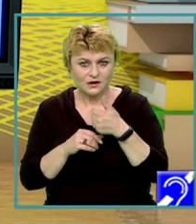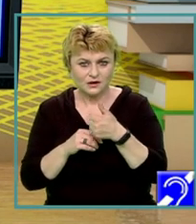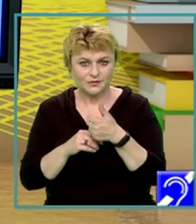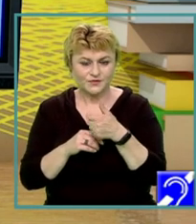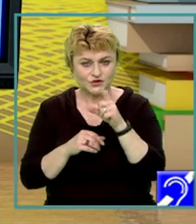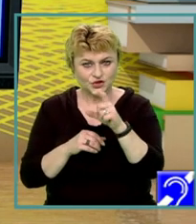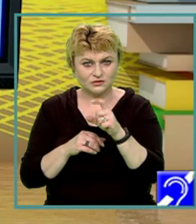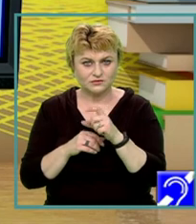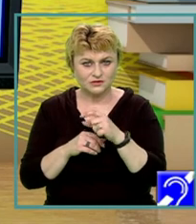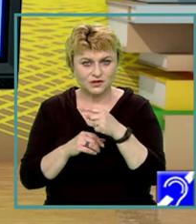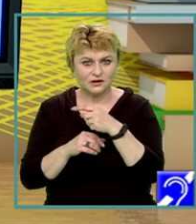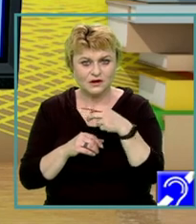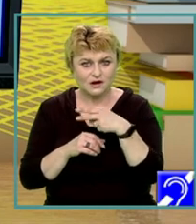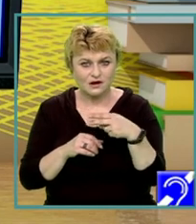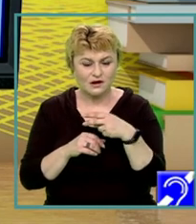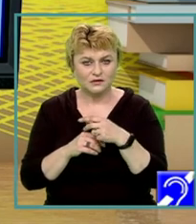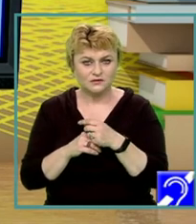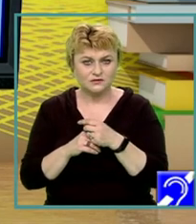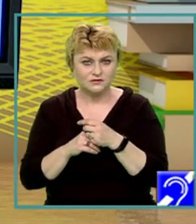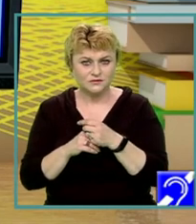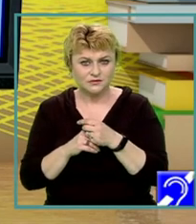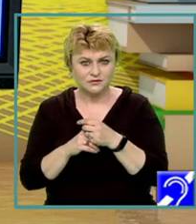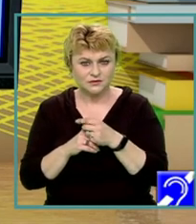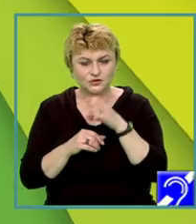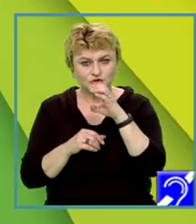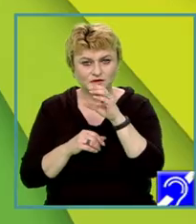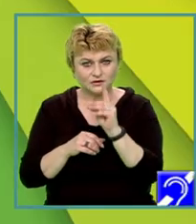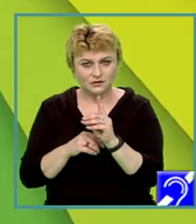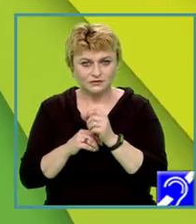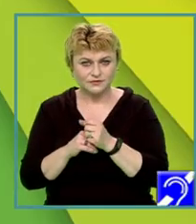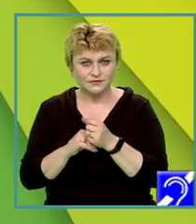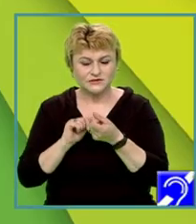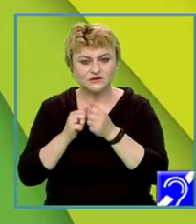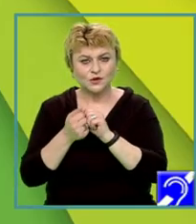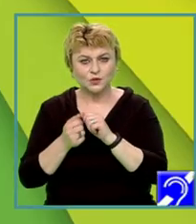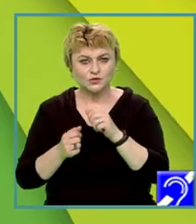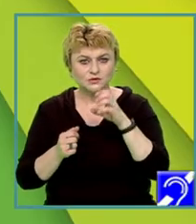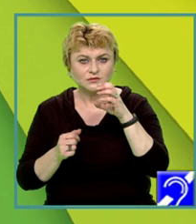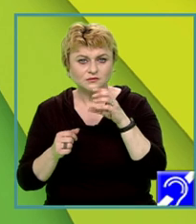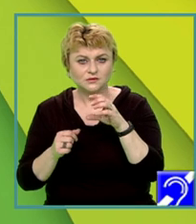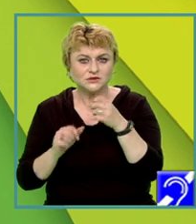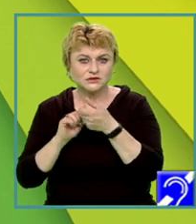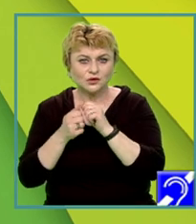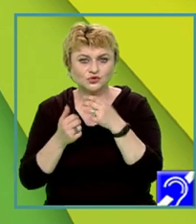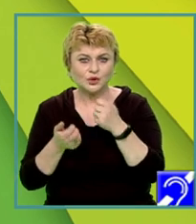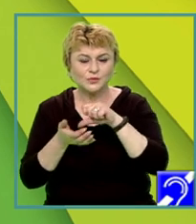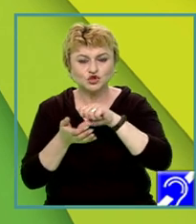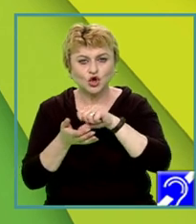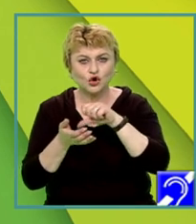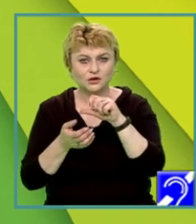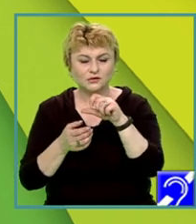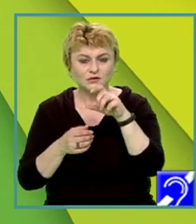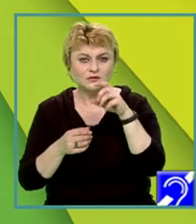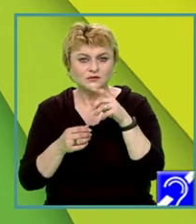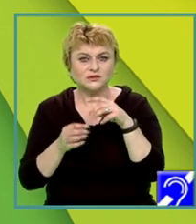este egal ca lungime cu segmentul CD sau ce este mijlocul segmentului ad asta